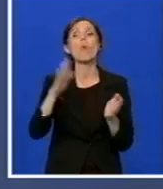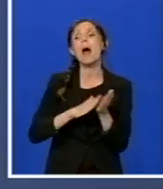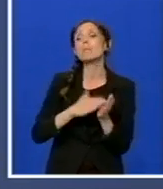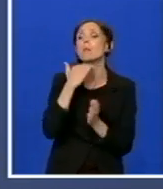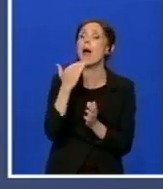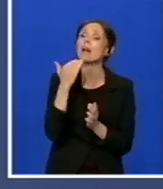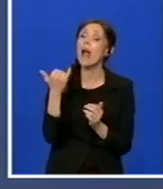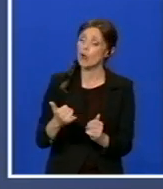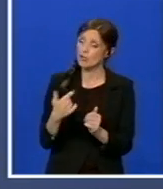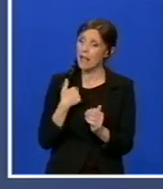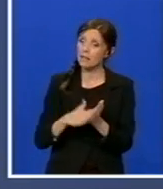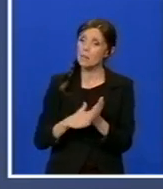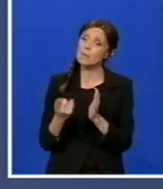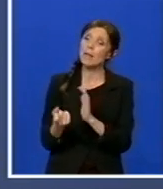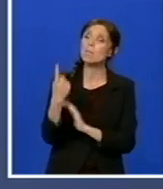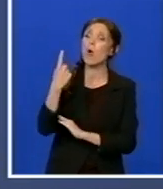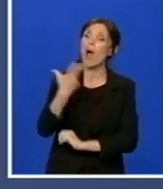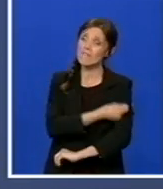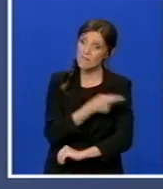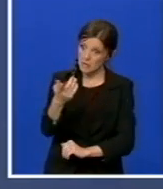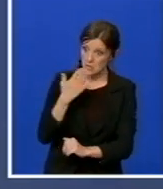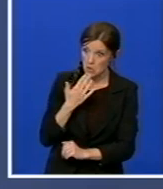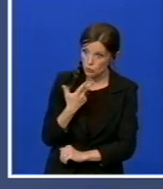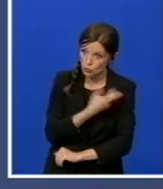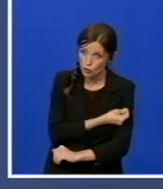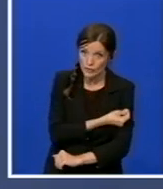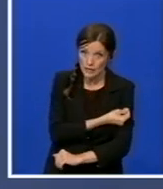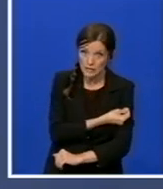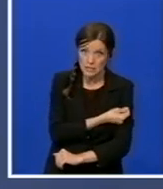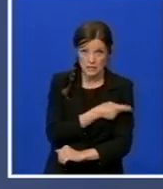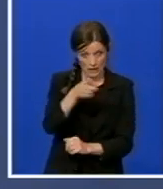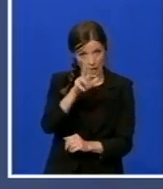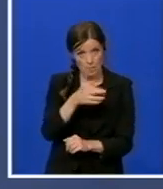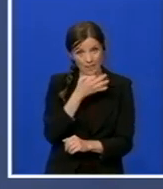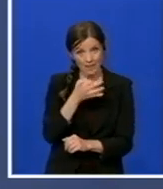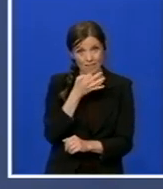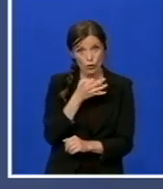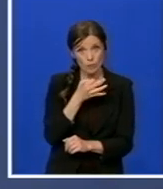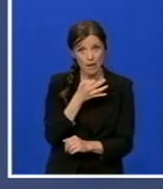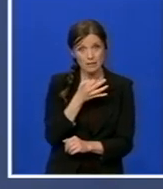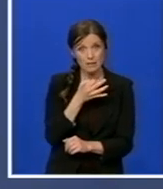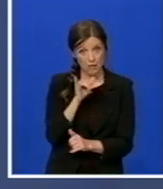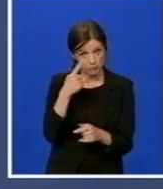bili spremni da je prime. Da li imate neke informacije o tome i uopšte kako to komentarište?